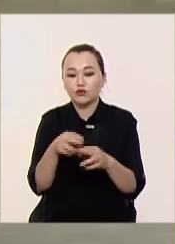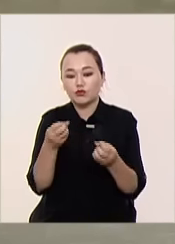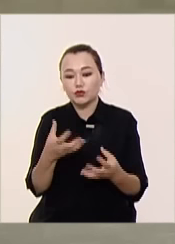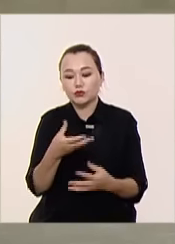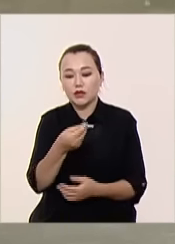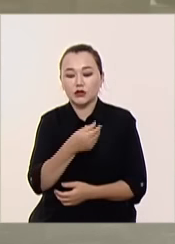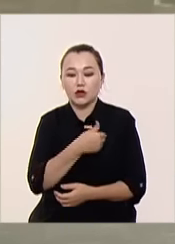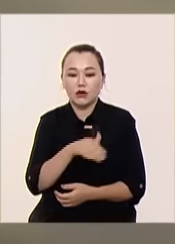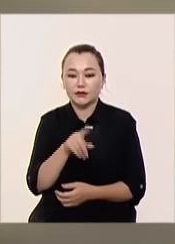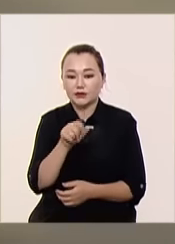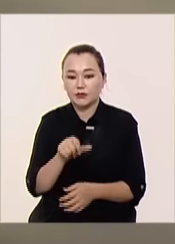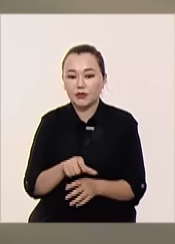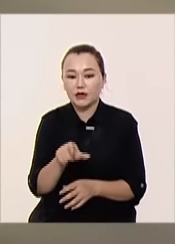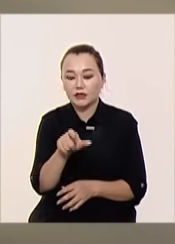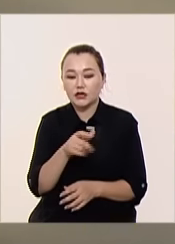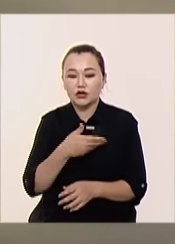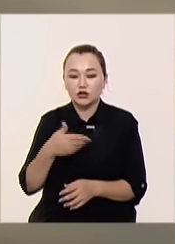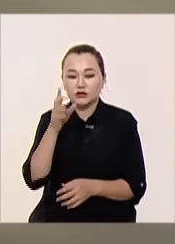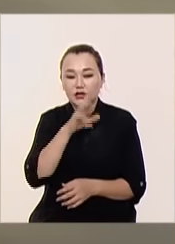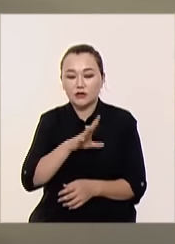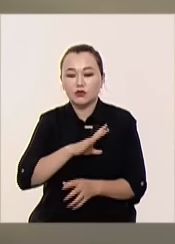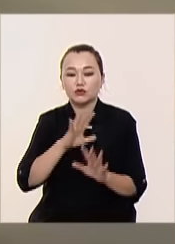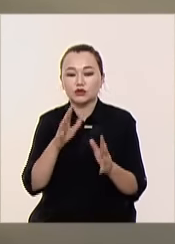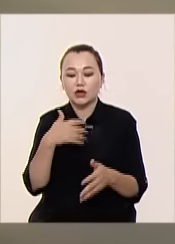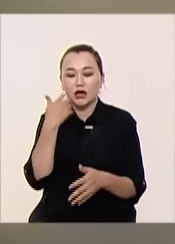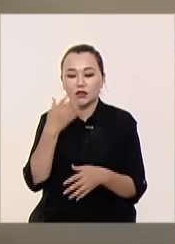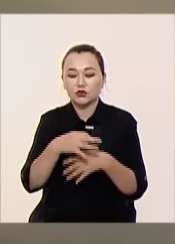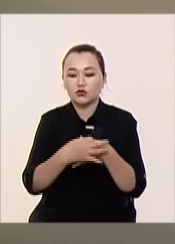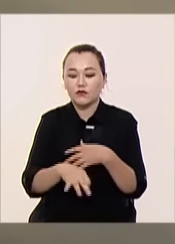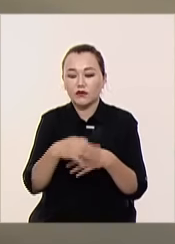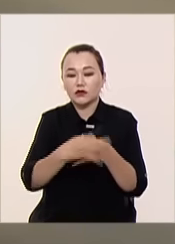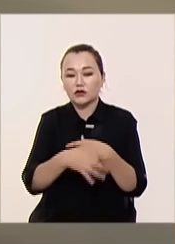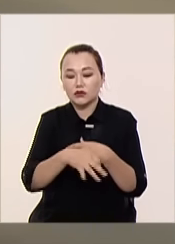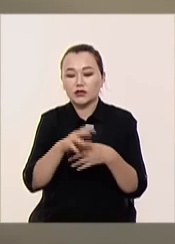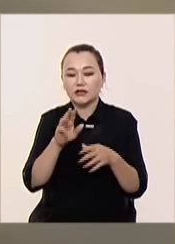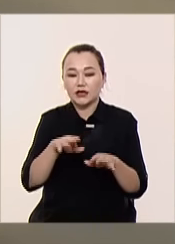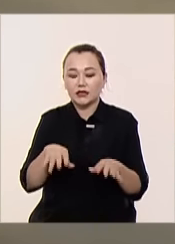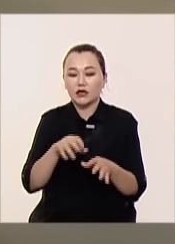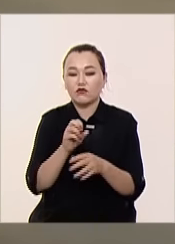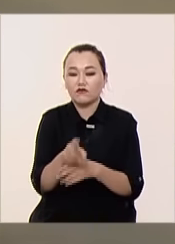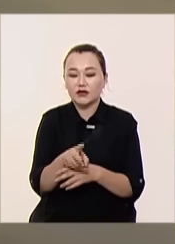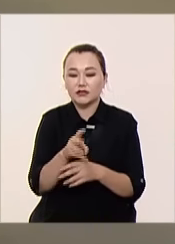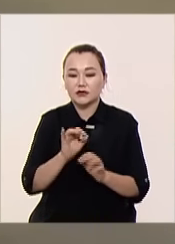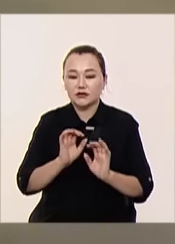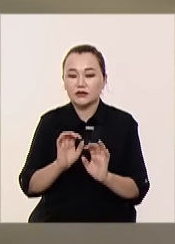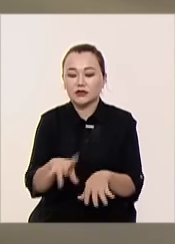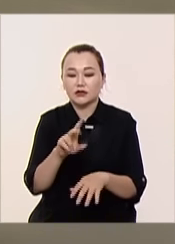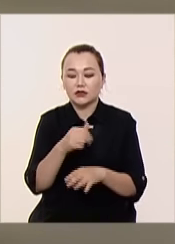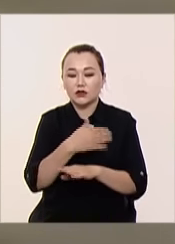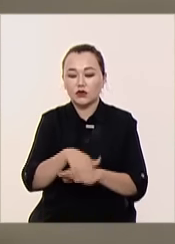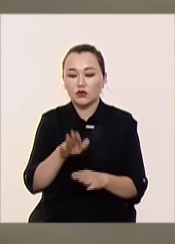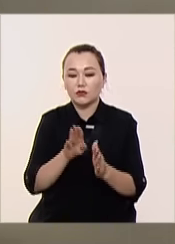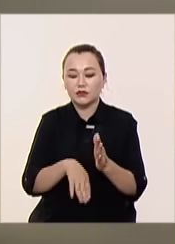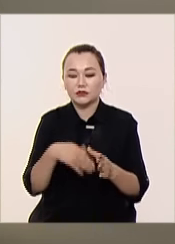хотят платить за проезд. В нашей стране были случаи, когда суровые кондукторы высаживали детей из автобусов и выталкивали на дорогу